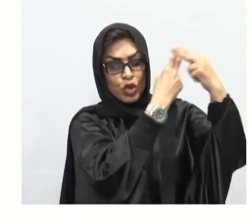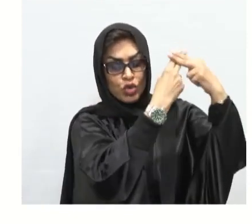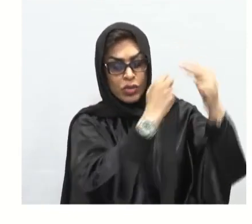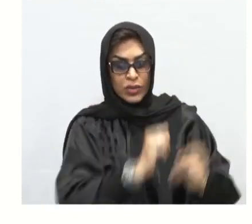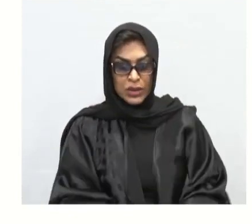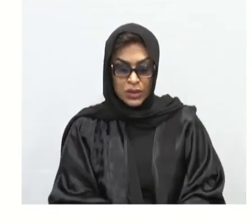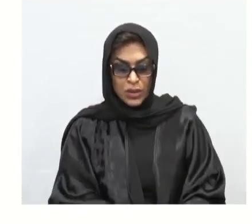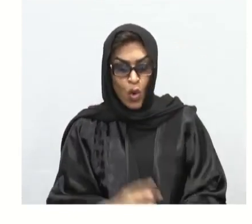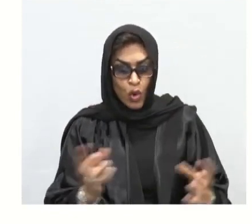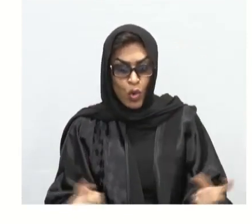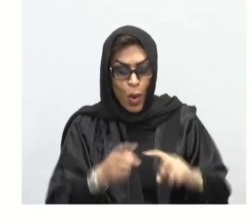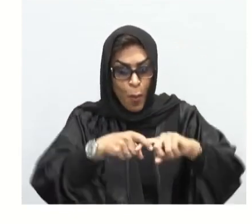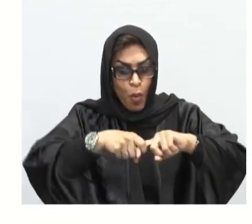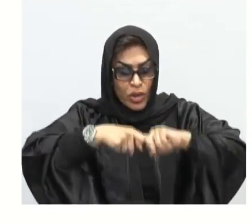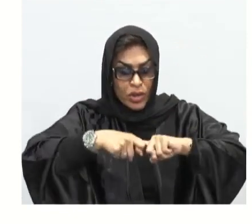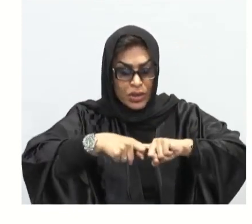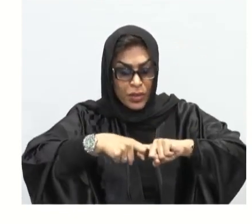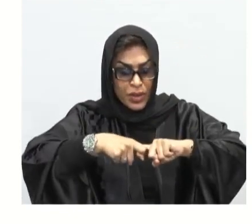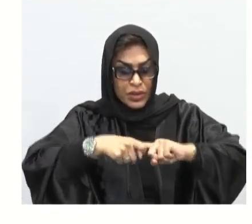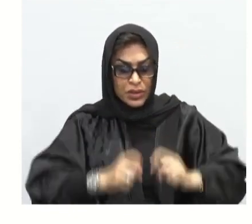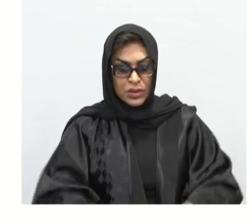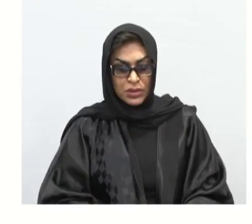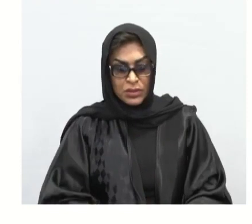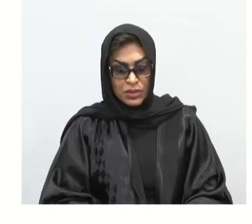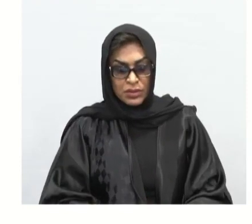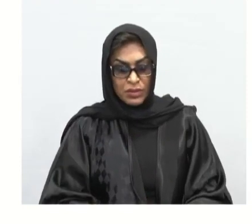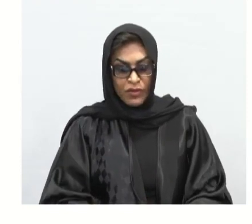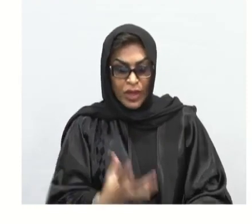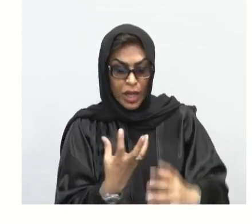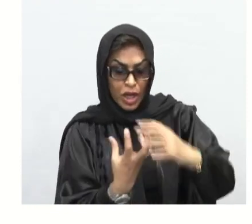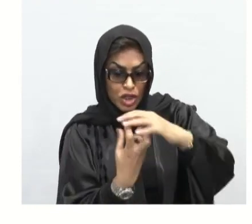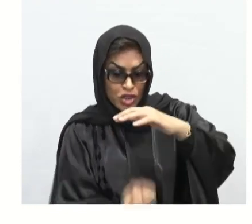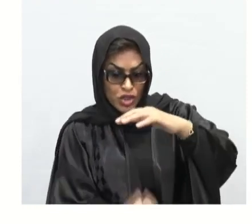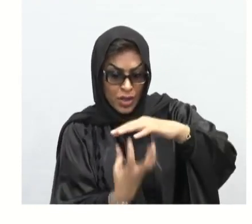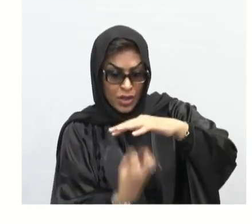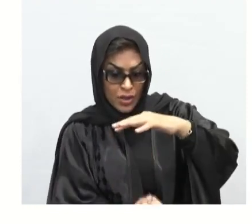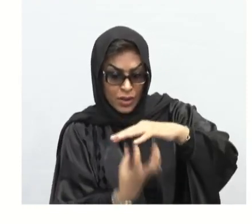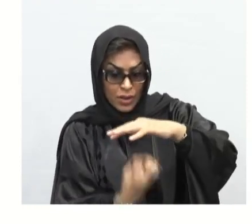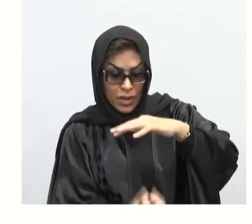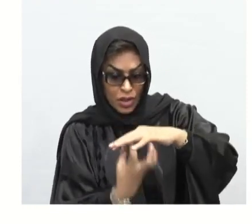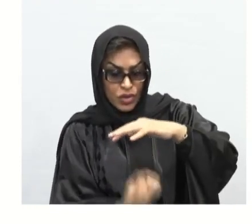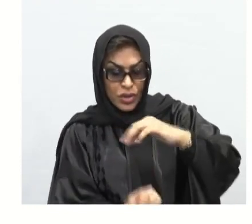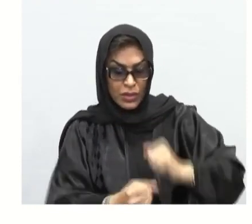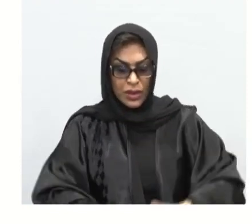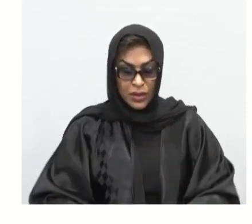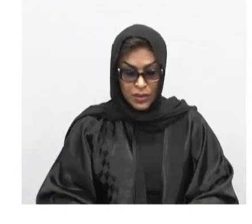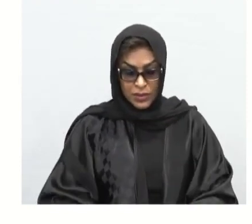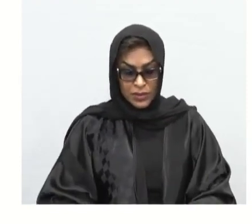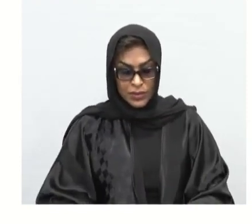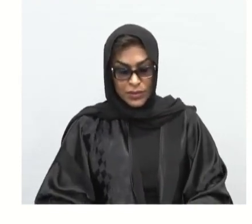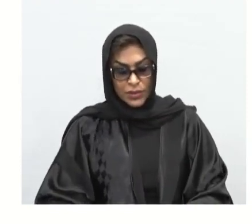النجوم وترتبط هذه النجوم معا بفعل قوه الجاذبيه